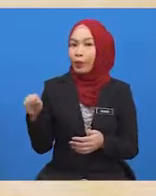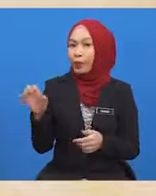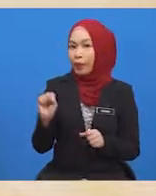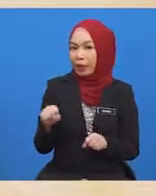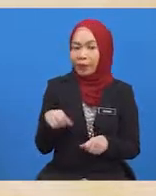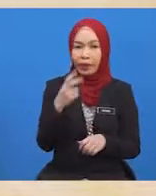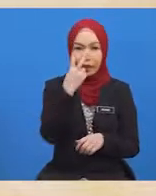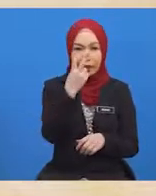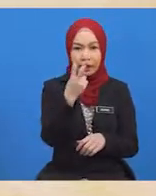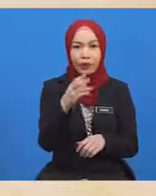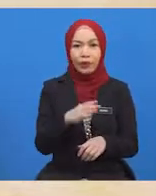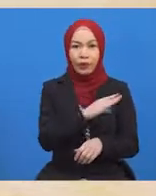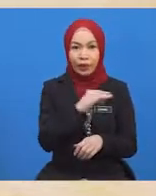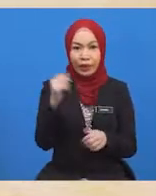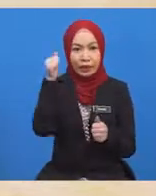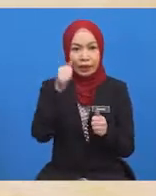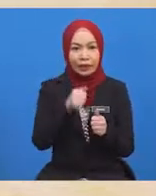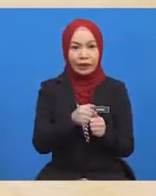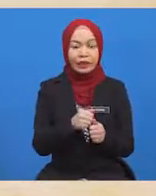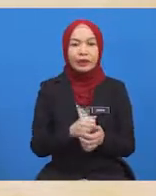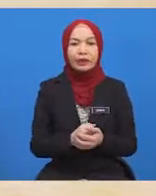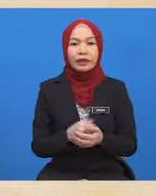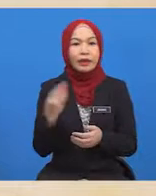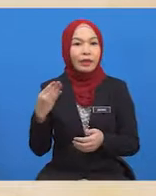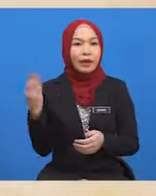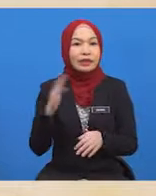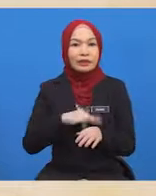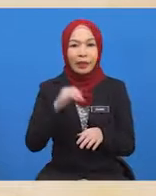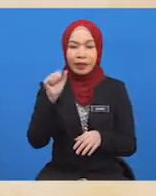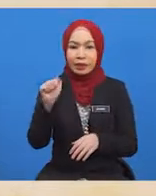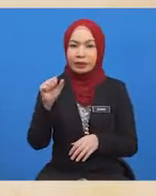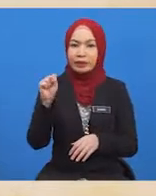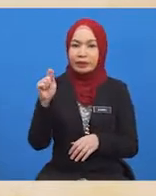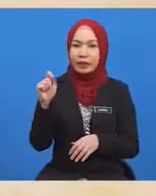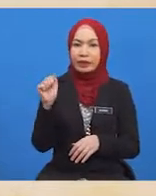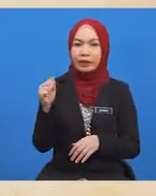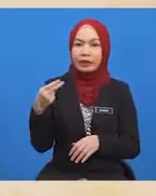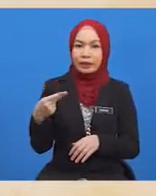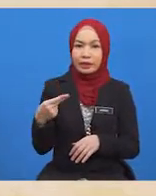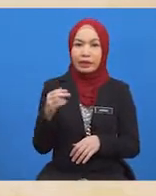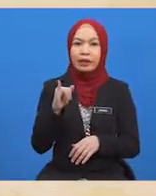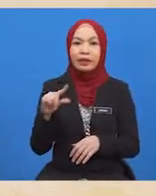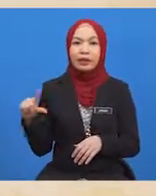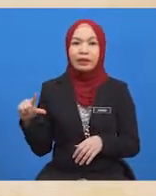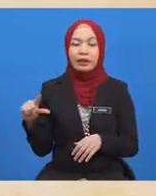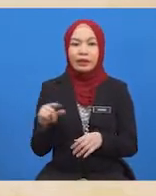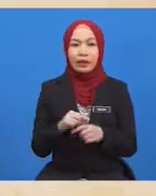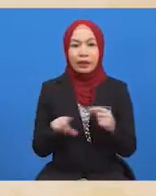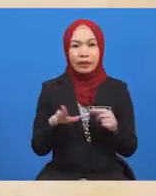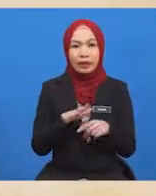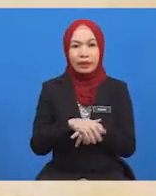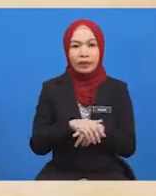Murid-murid mesti ingat ya, nomor kepada satah adalah garis lurus yang berserenjang dengan